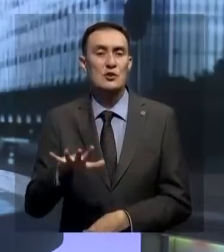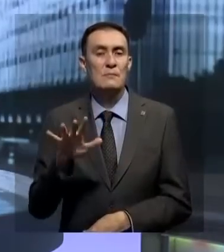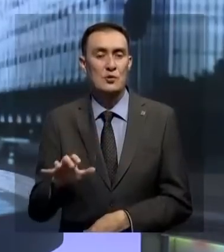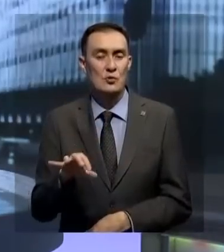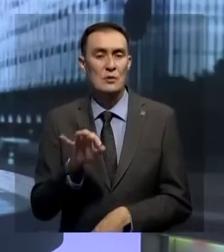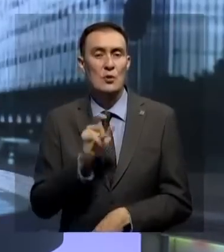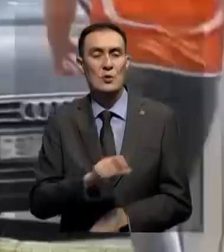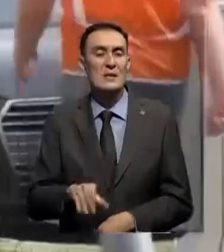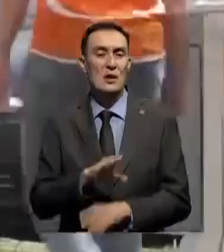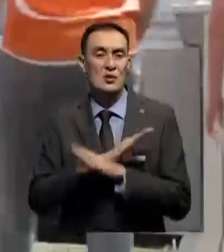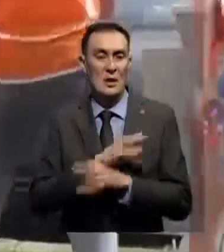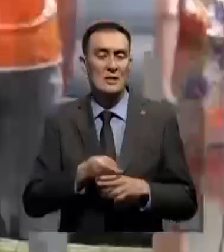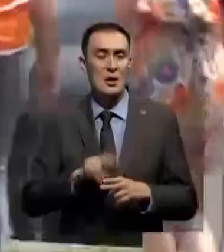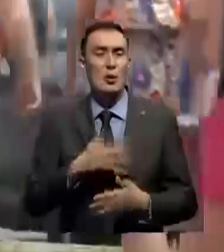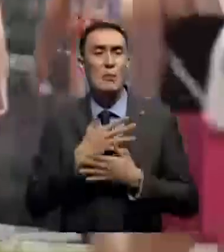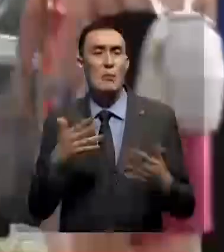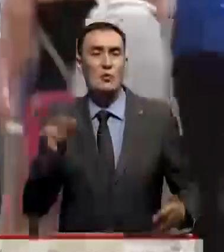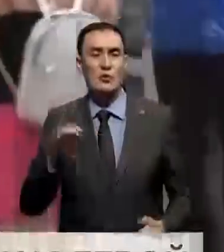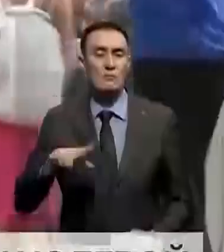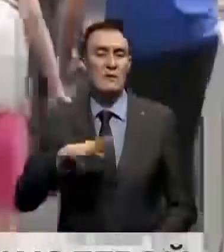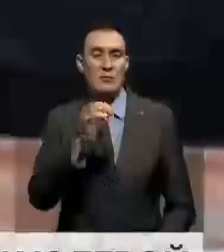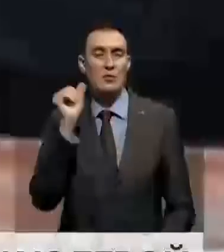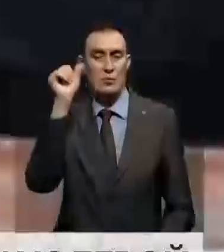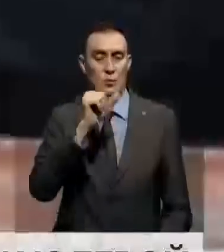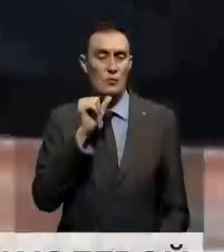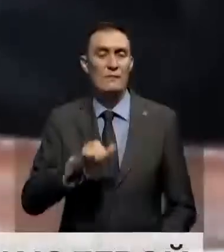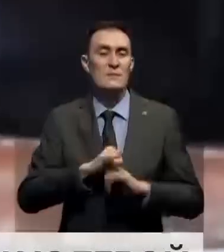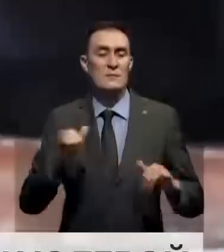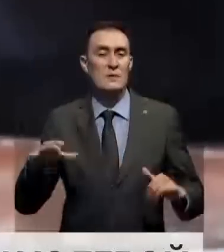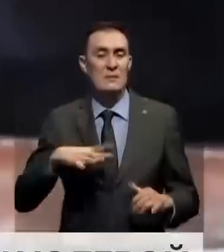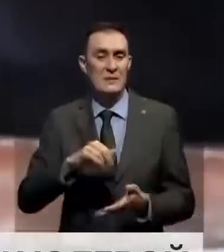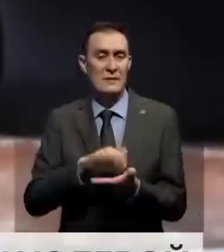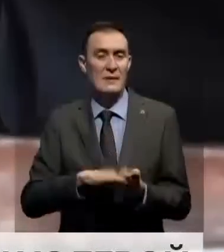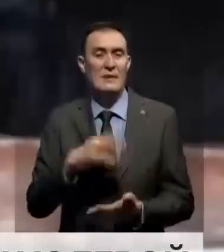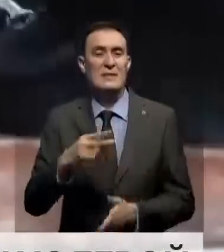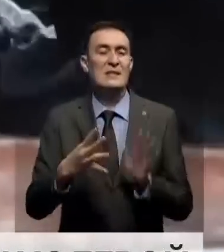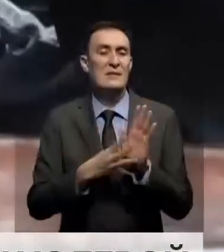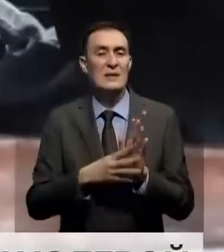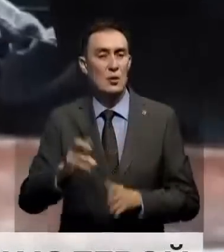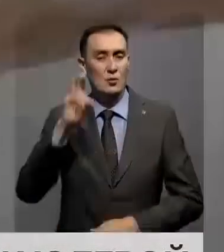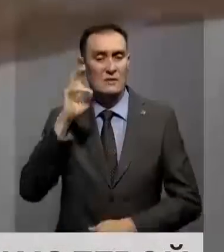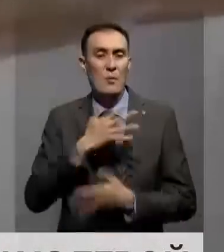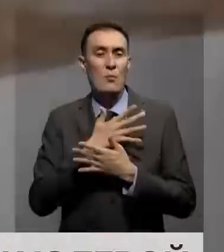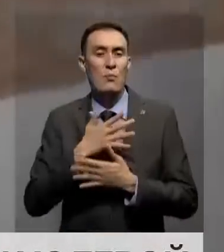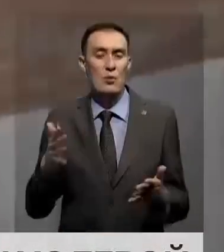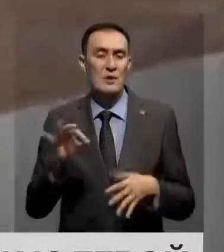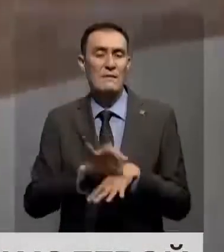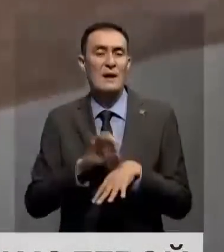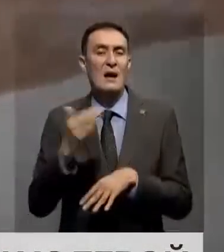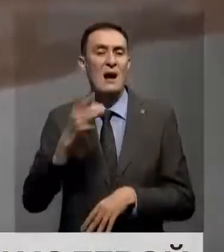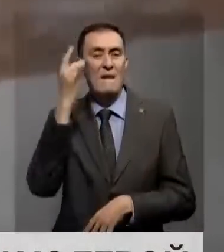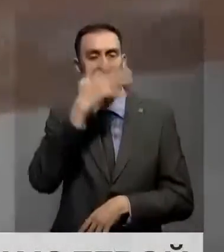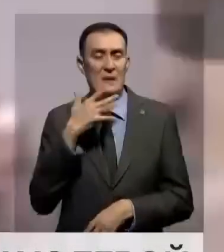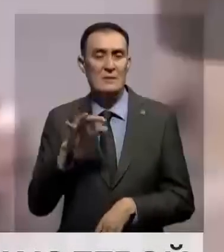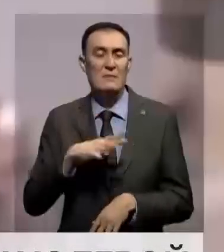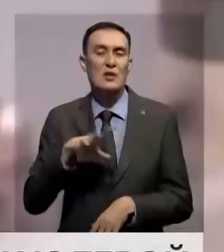4500 человек скончались. Это больше, чем в прошлом году. Тогда вспышки зарегистрировали в 29 странах. Больше всего в